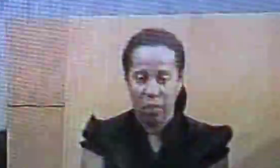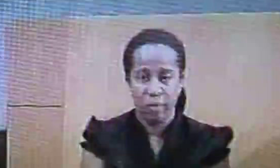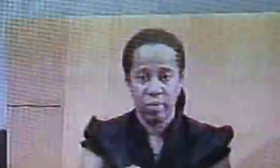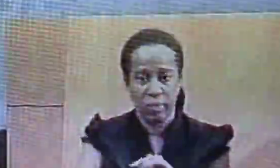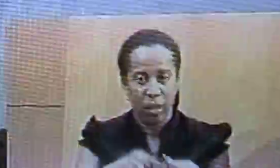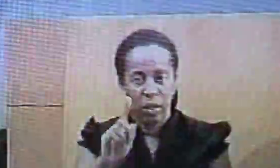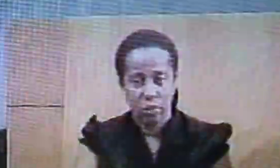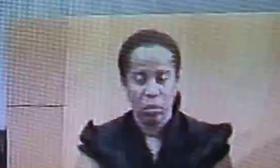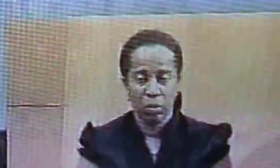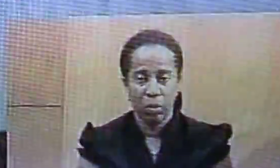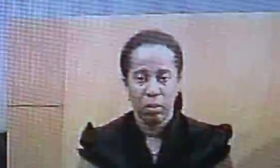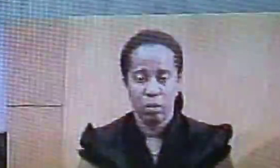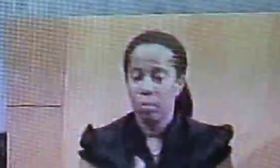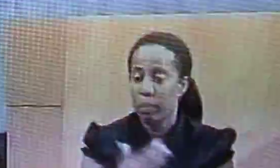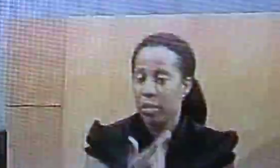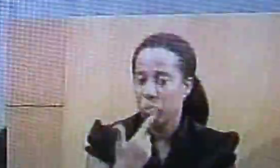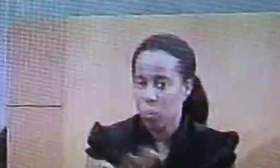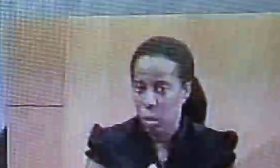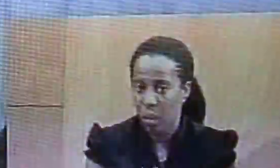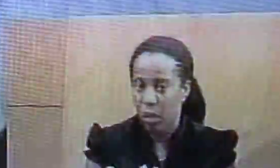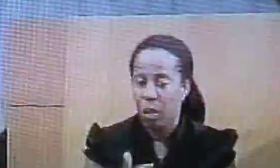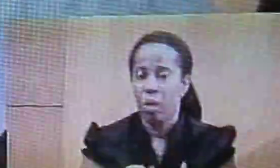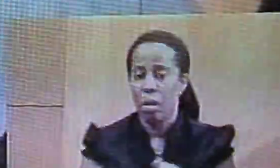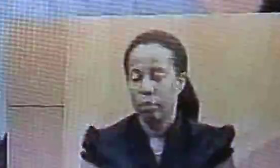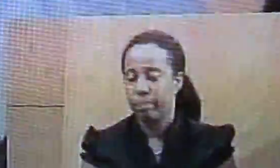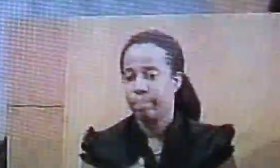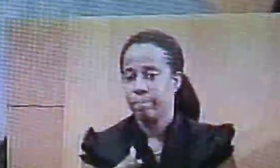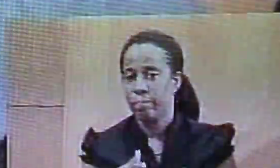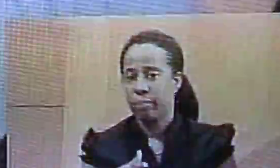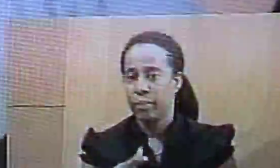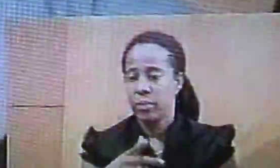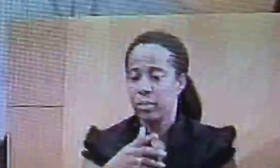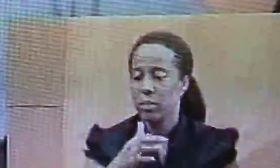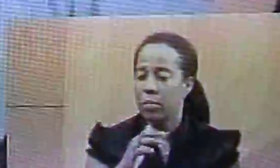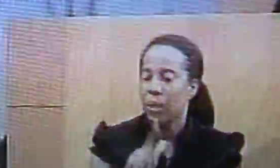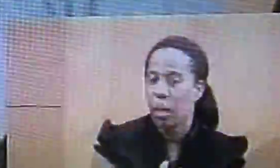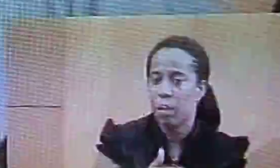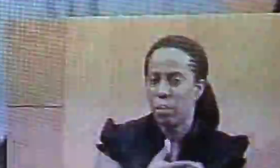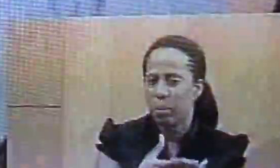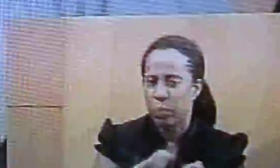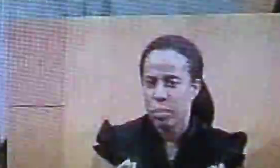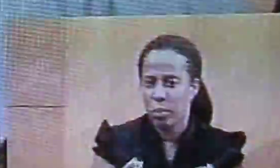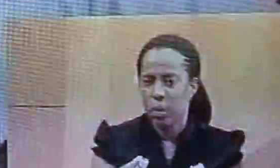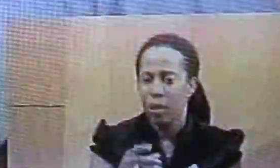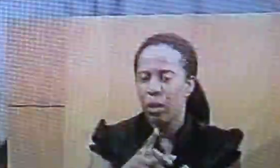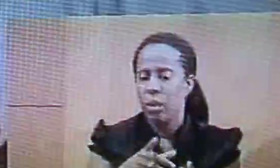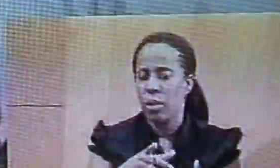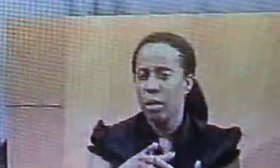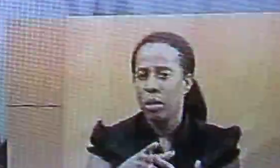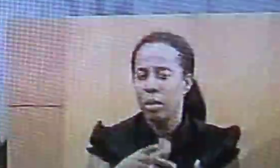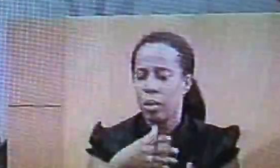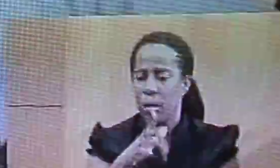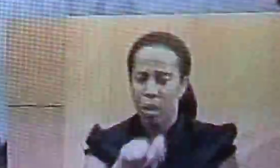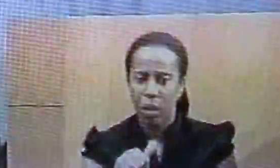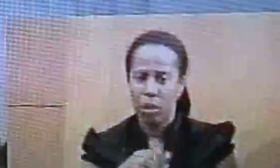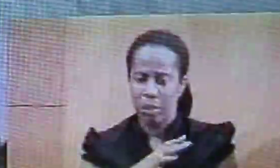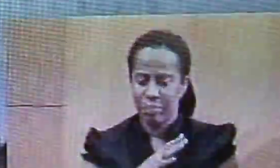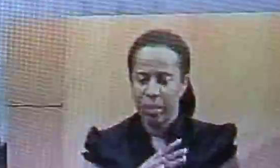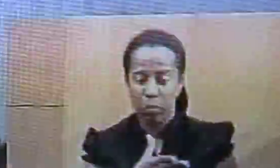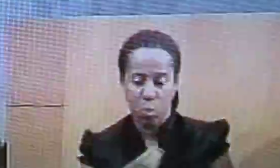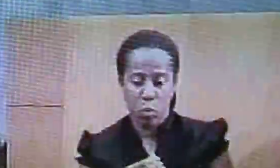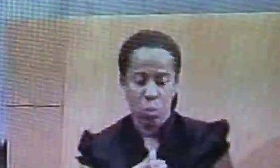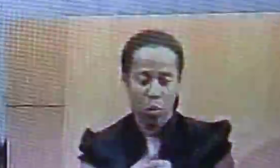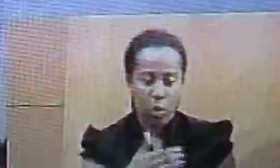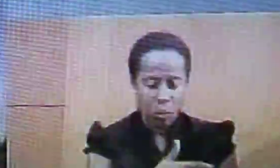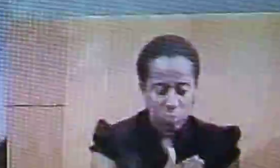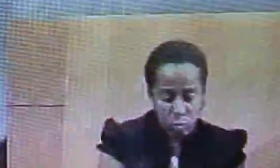comme dans le BTP. Il y a des centres qui arrivent à obtenir les marchés, même beaucoup arrivent. Il y en a qui obtiennent beaucoup de lots,